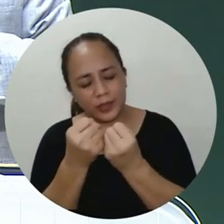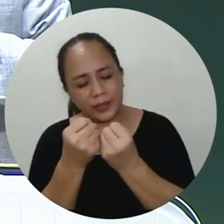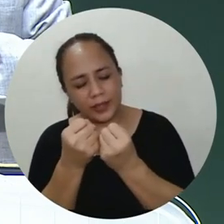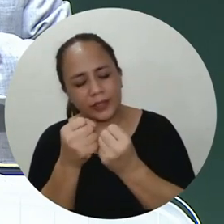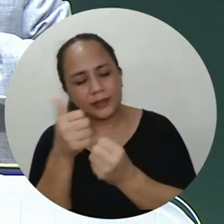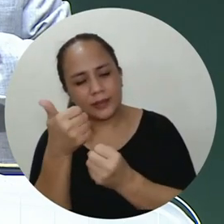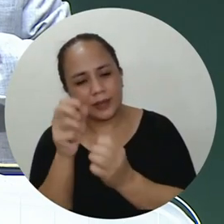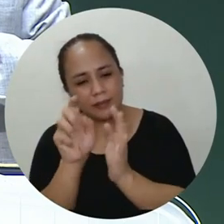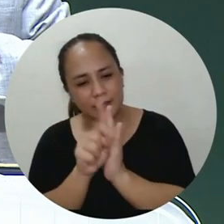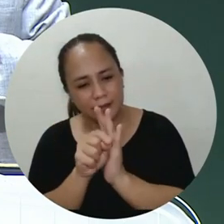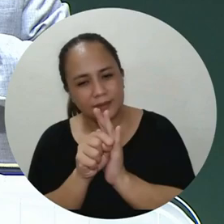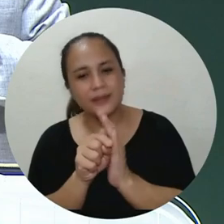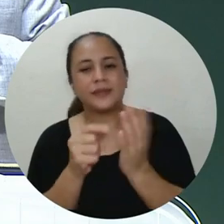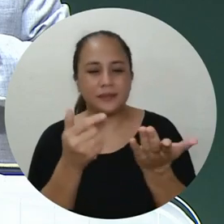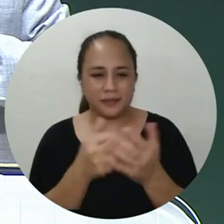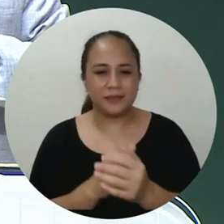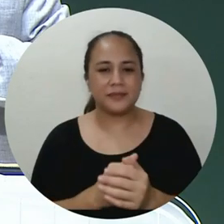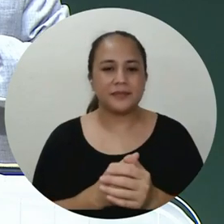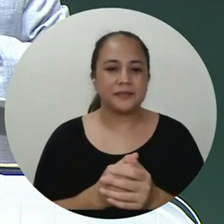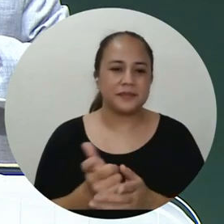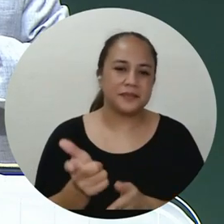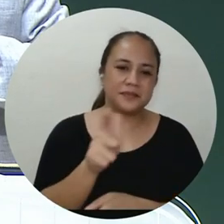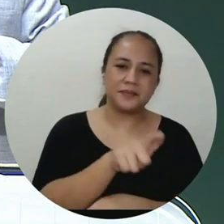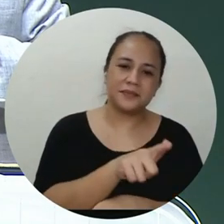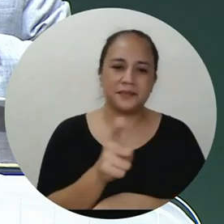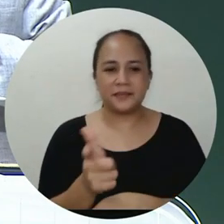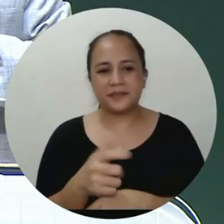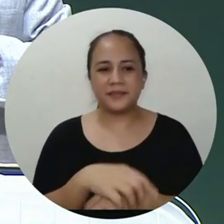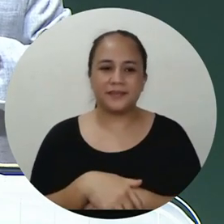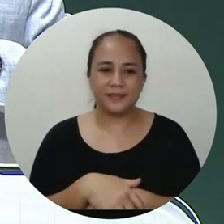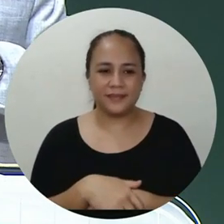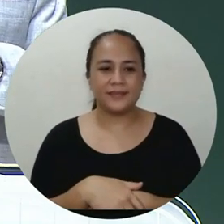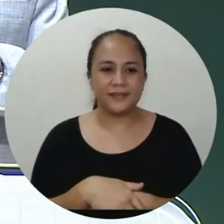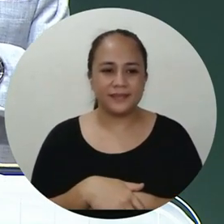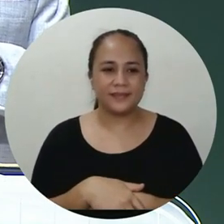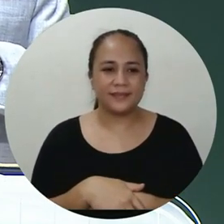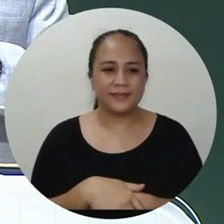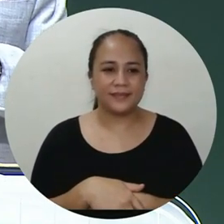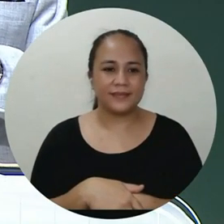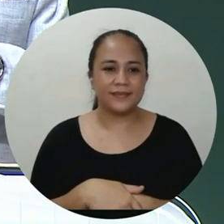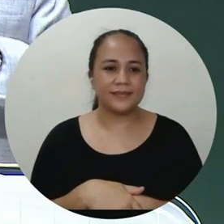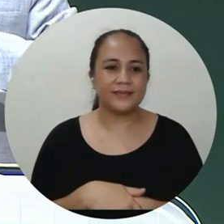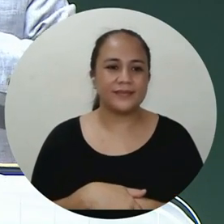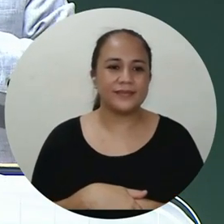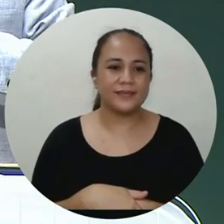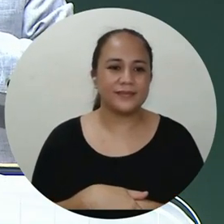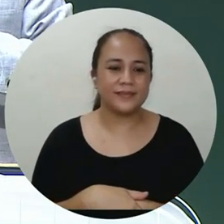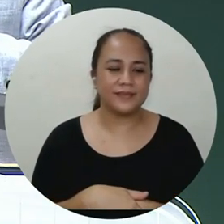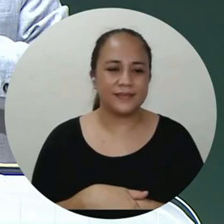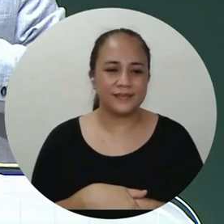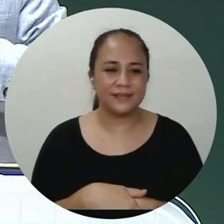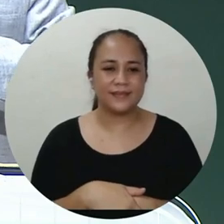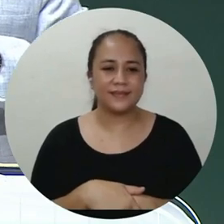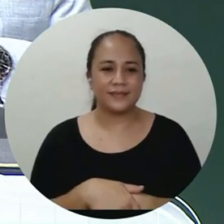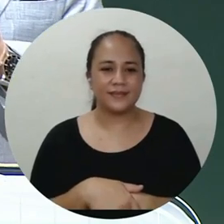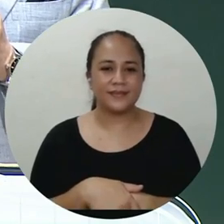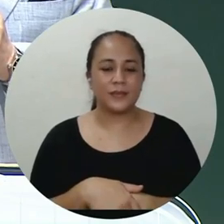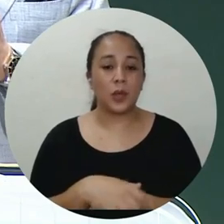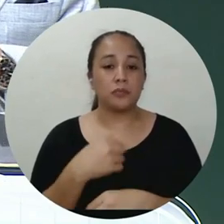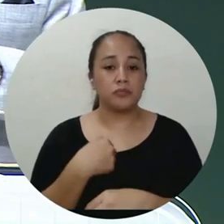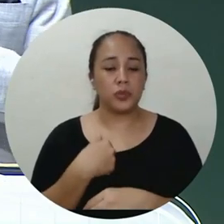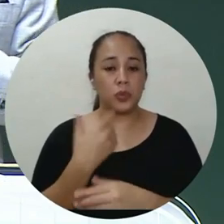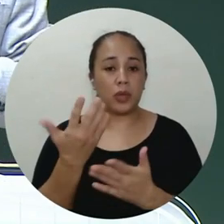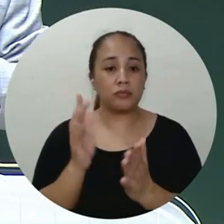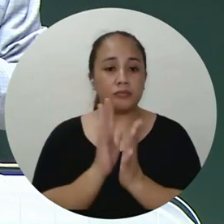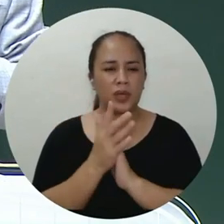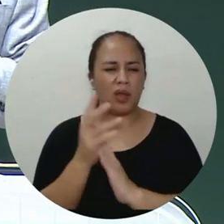so. 그래 가지고 이제 한 3시, 4시쯤 되면 어제 잠 잠을 잡니다. And then once it became about 3 or